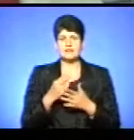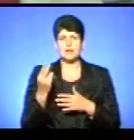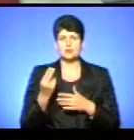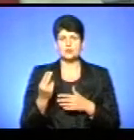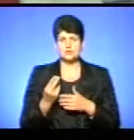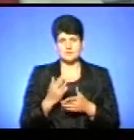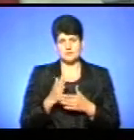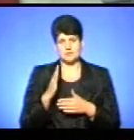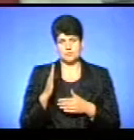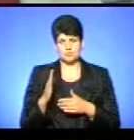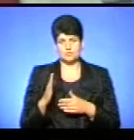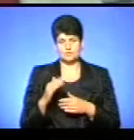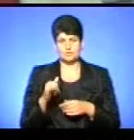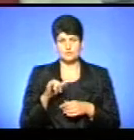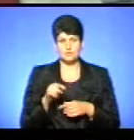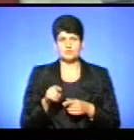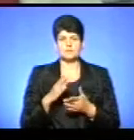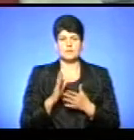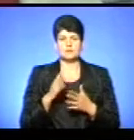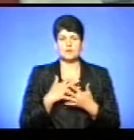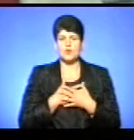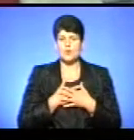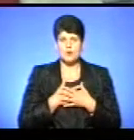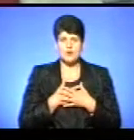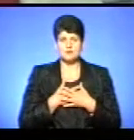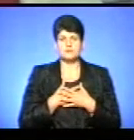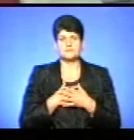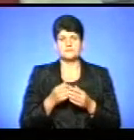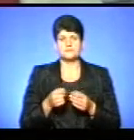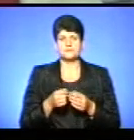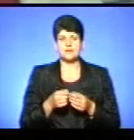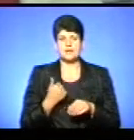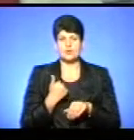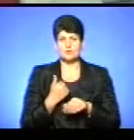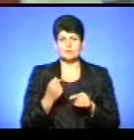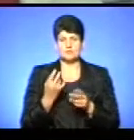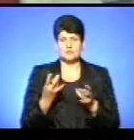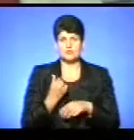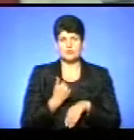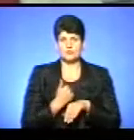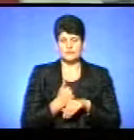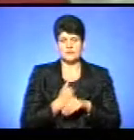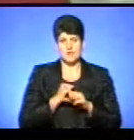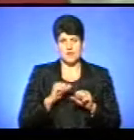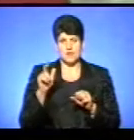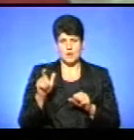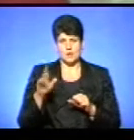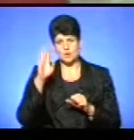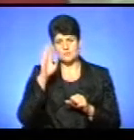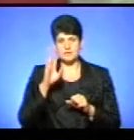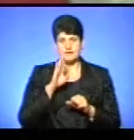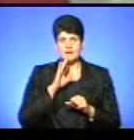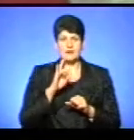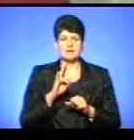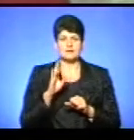має бути. У нас тут має бути кохання. Звісно, значно потрібен головні герої – хлопець, дівчина,